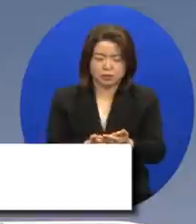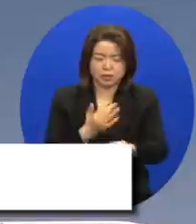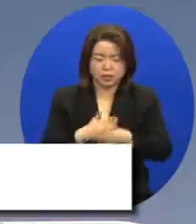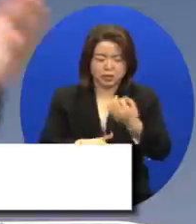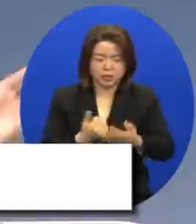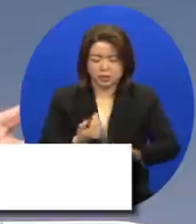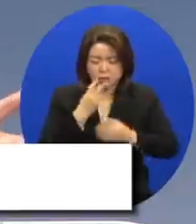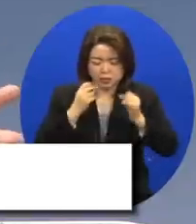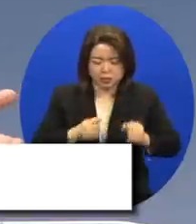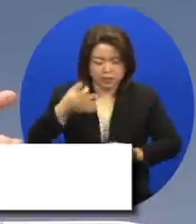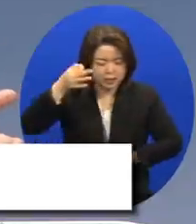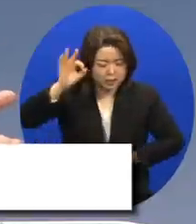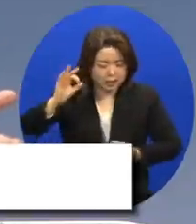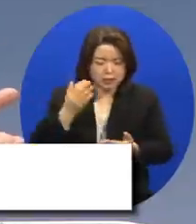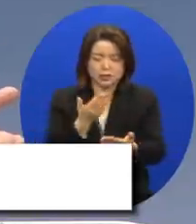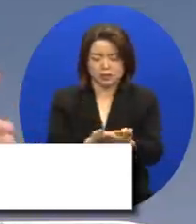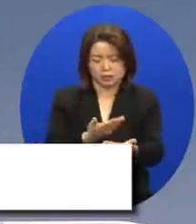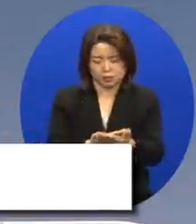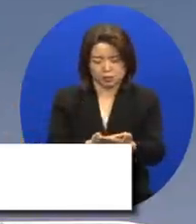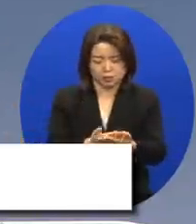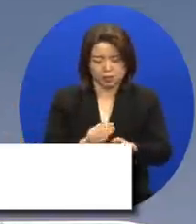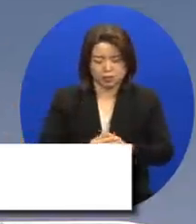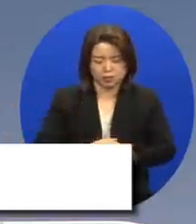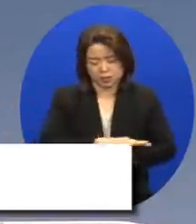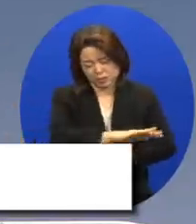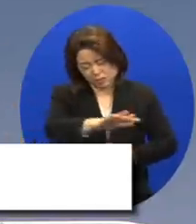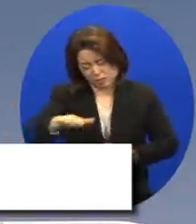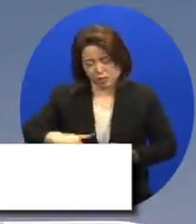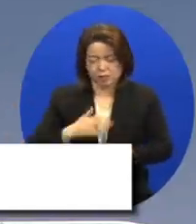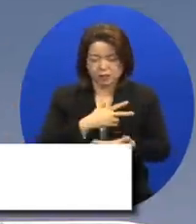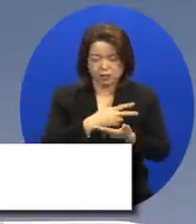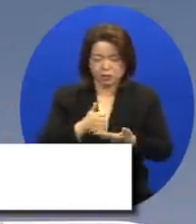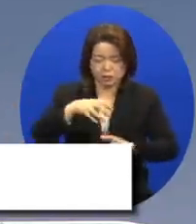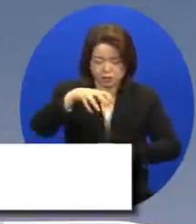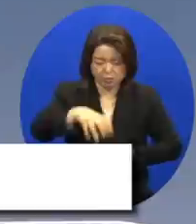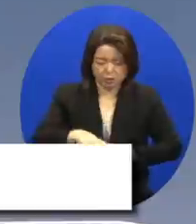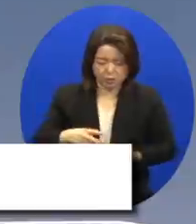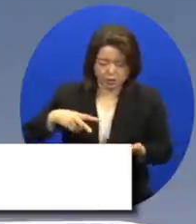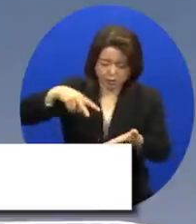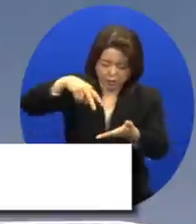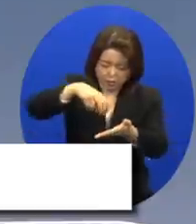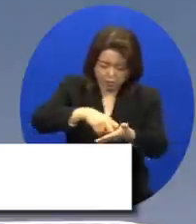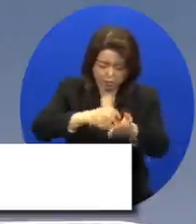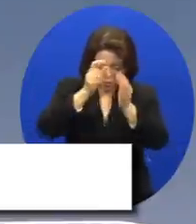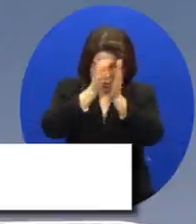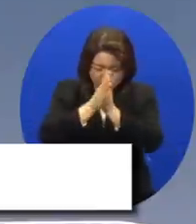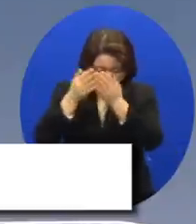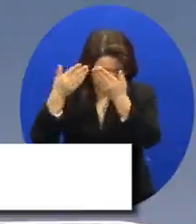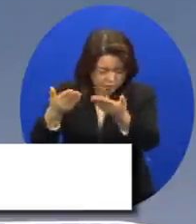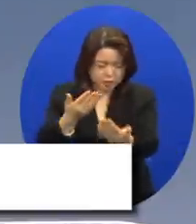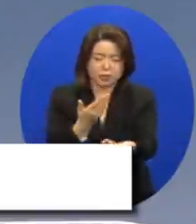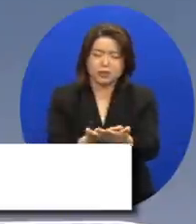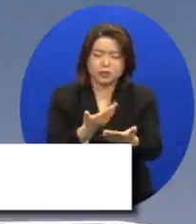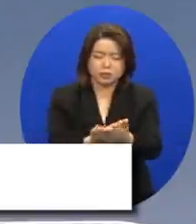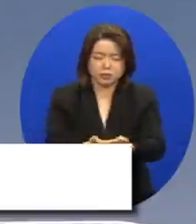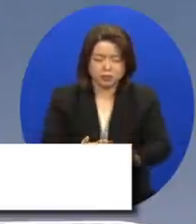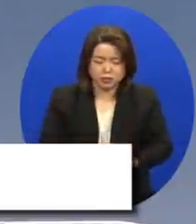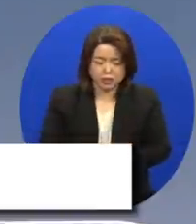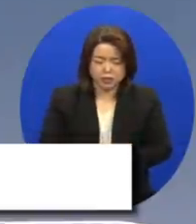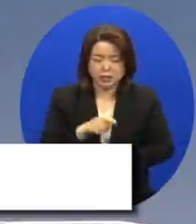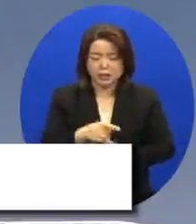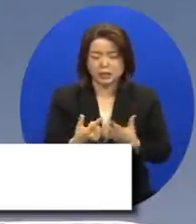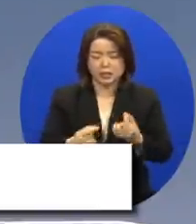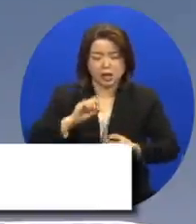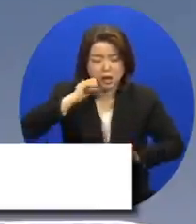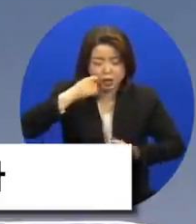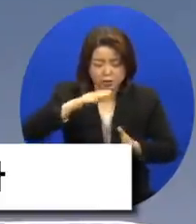사랑 했음을 인정하게 하소서 다 주님 한테 무릎을 꿇고 기도하게 해 주셔서 이와 같이